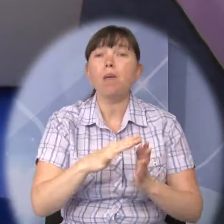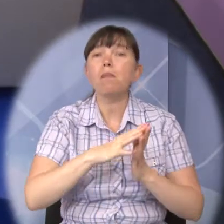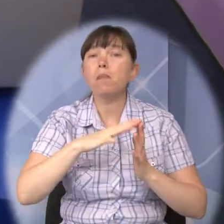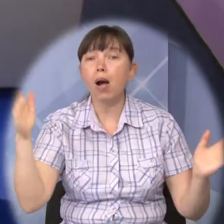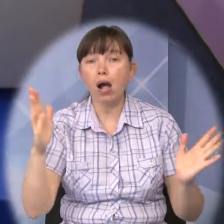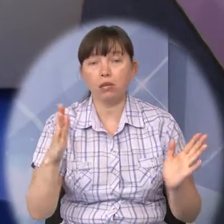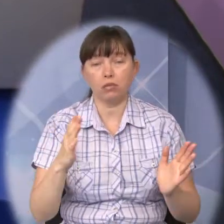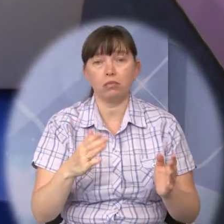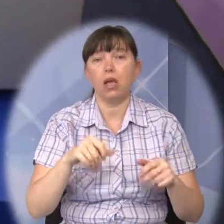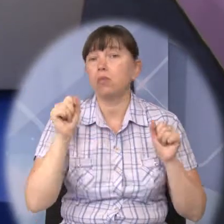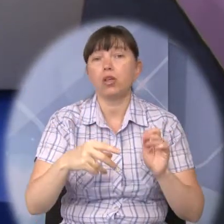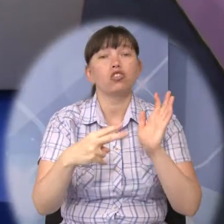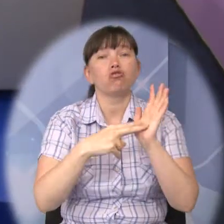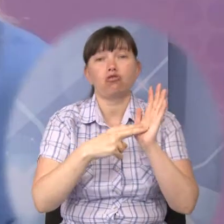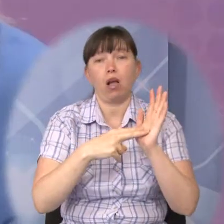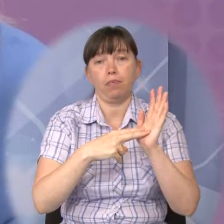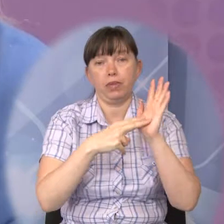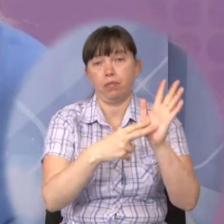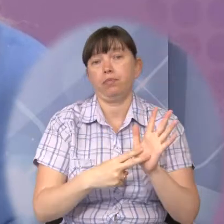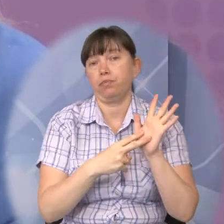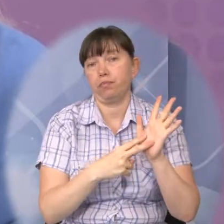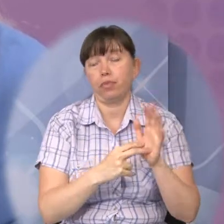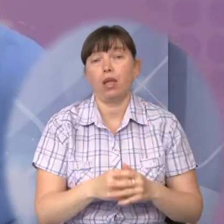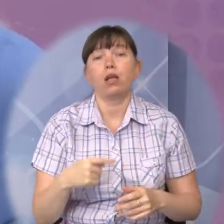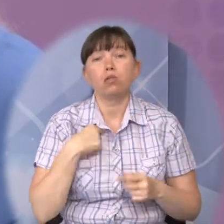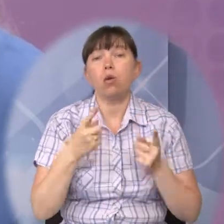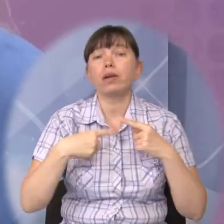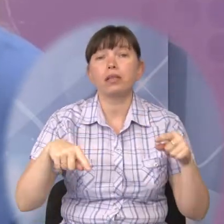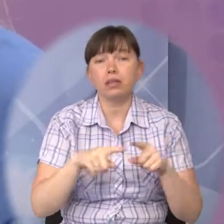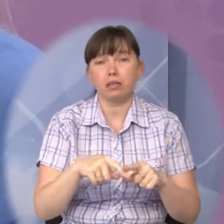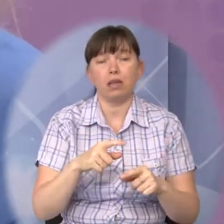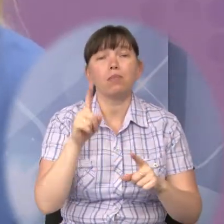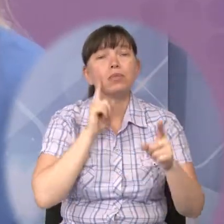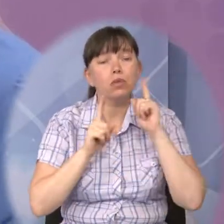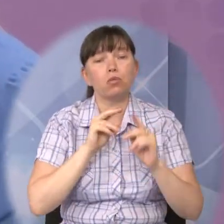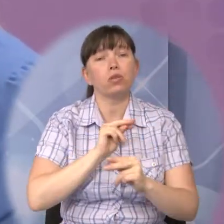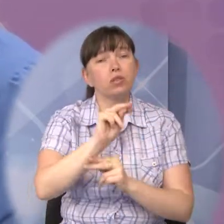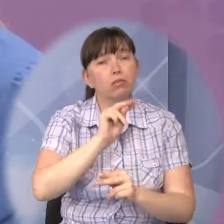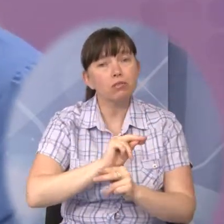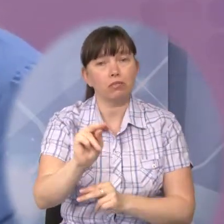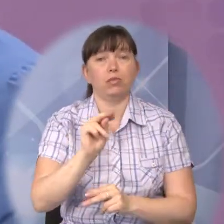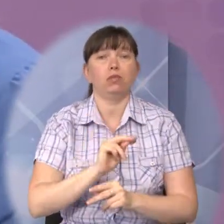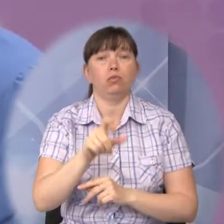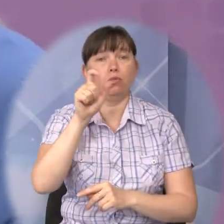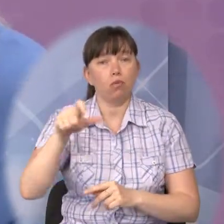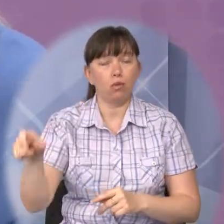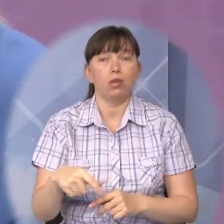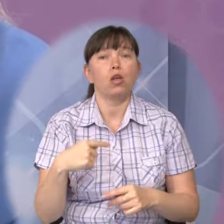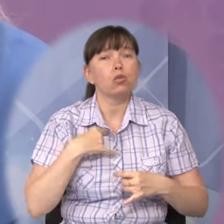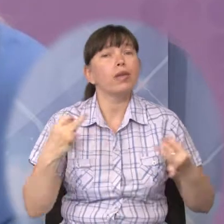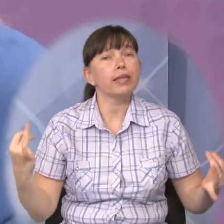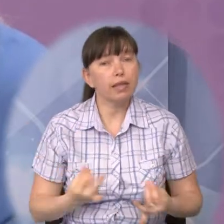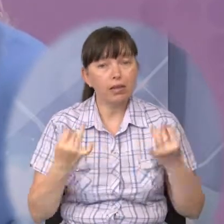să lucreze un asistent pe zi este 7 ore. La fel, organizăm permanent sesiuni de instruire pentru asistente, că suntem interesați